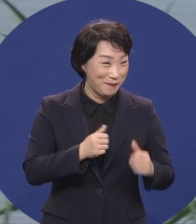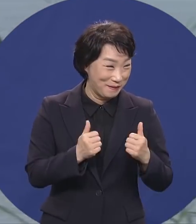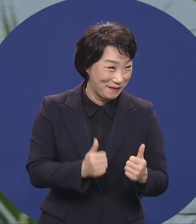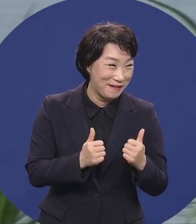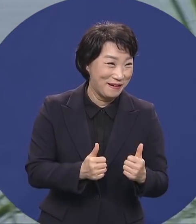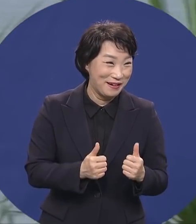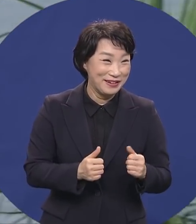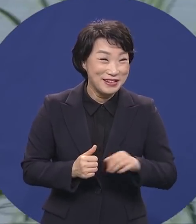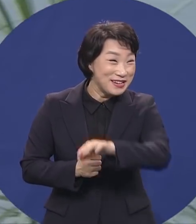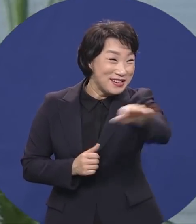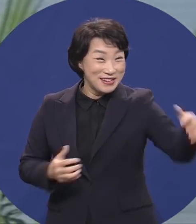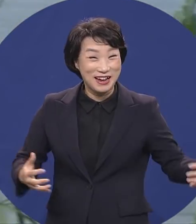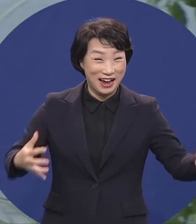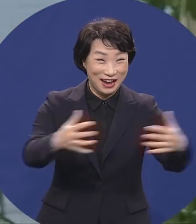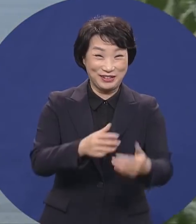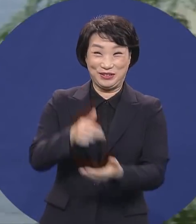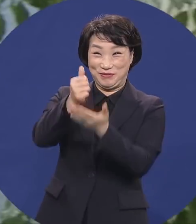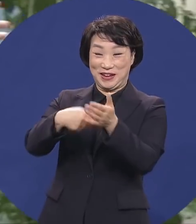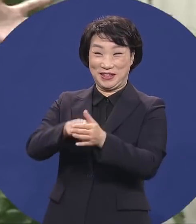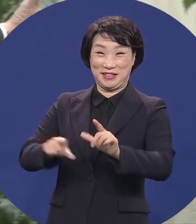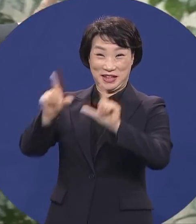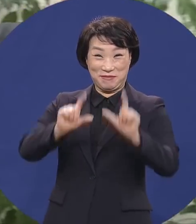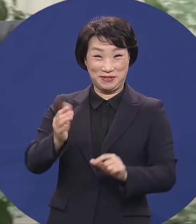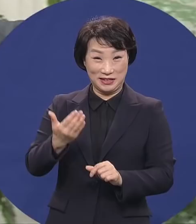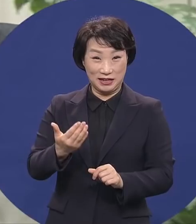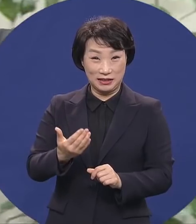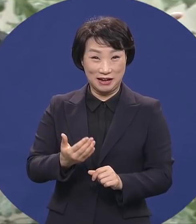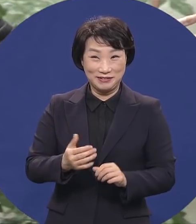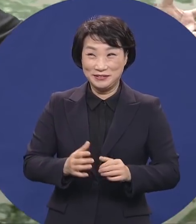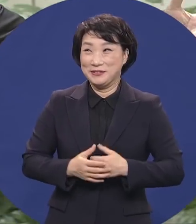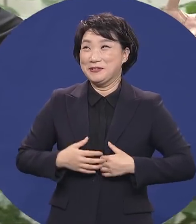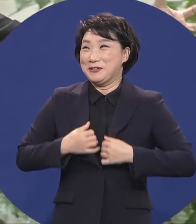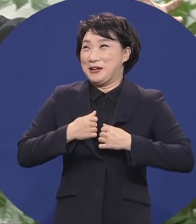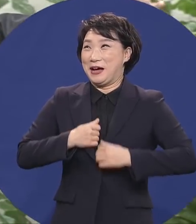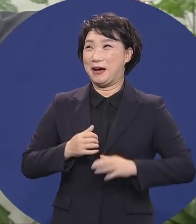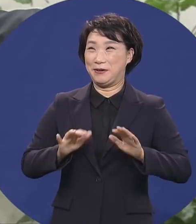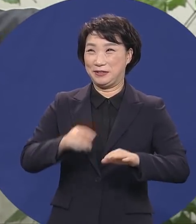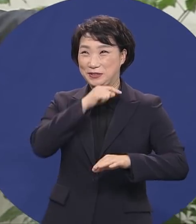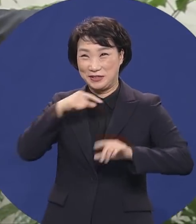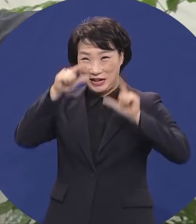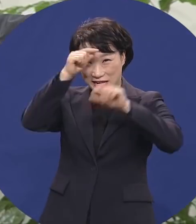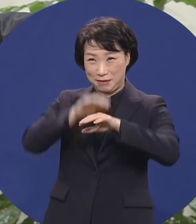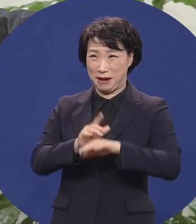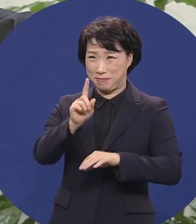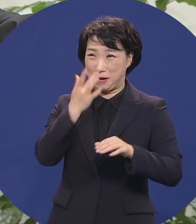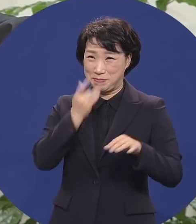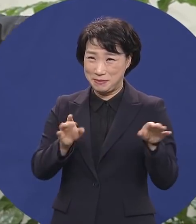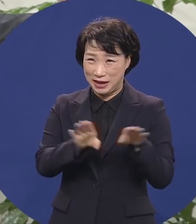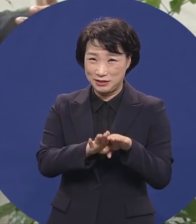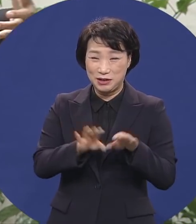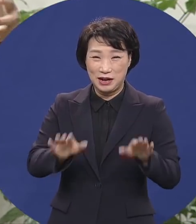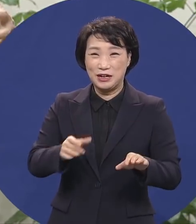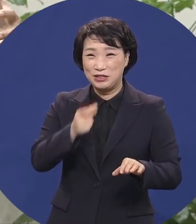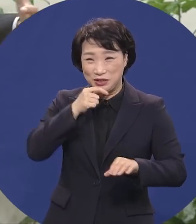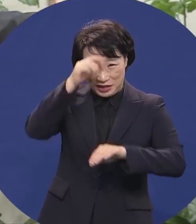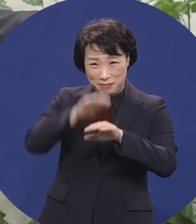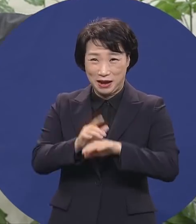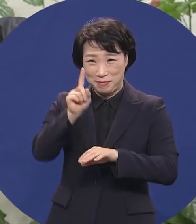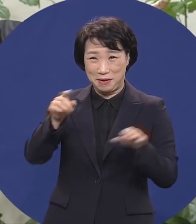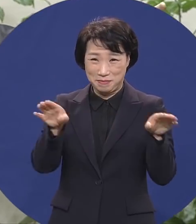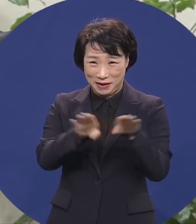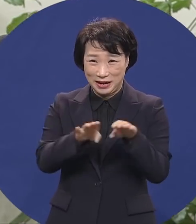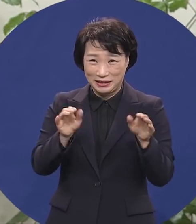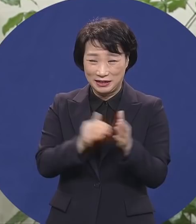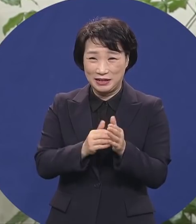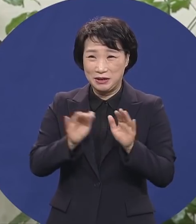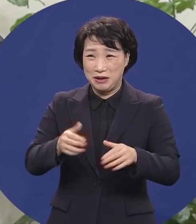복이다. 이걸 가지고 주를 위해 살으면 되지. 까짓거 오늘 주일 예배 한번 안 드리고 3일 예배 한번 안 드리고 까짓거